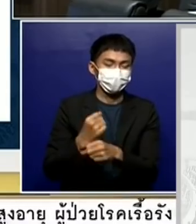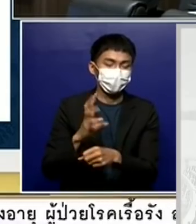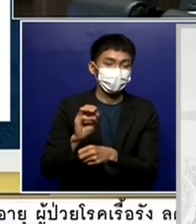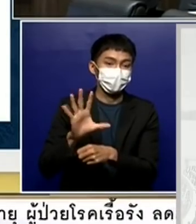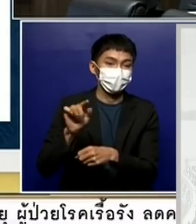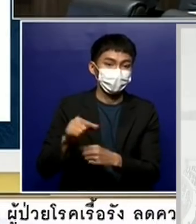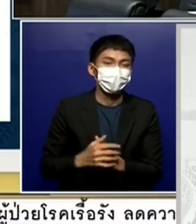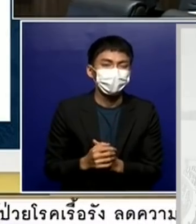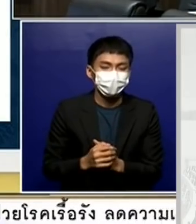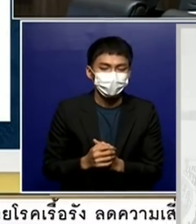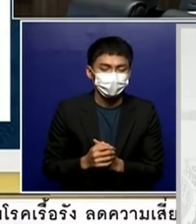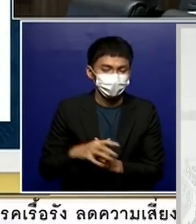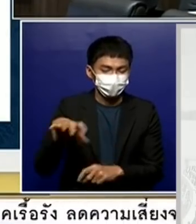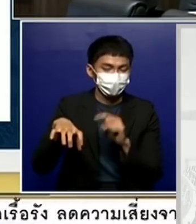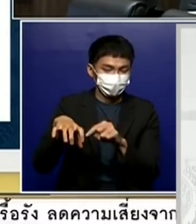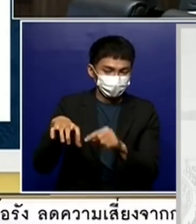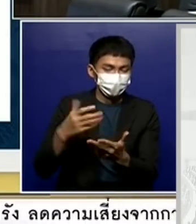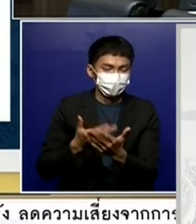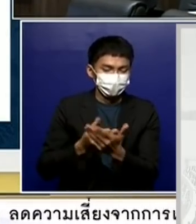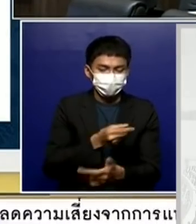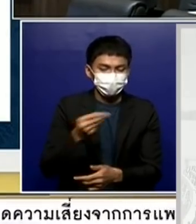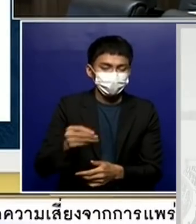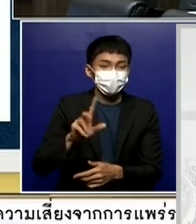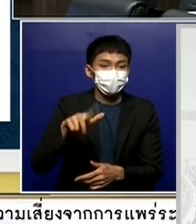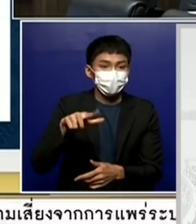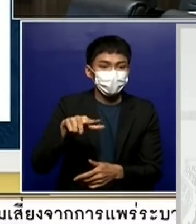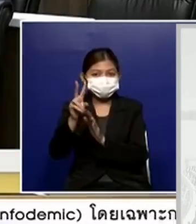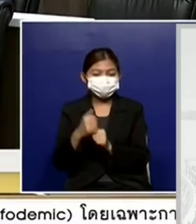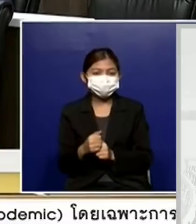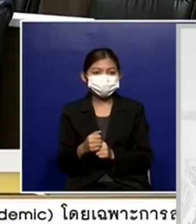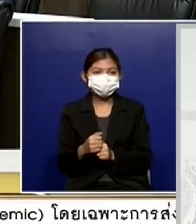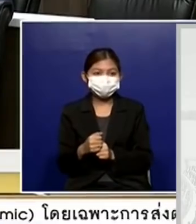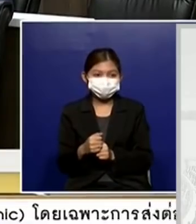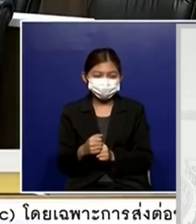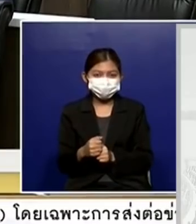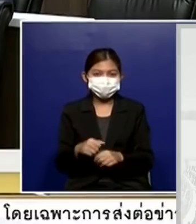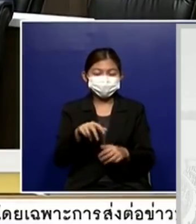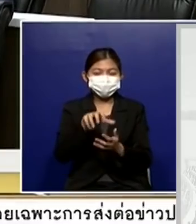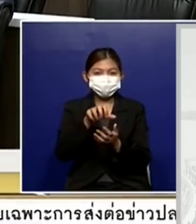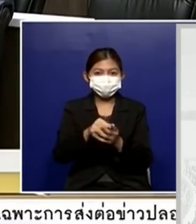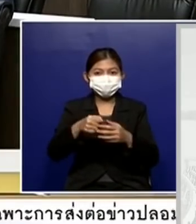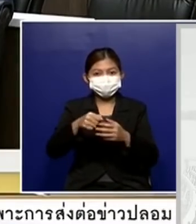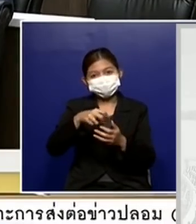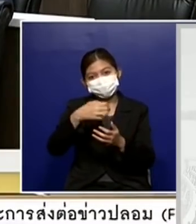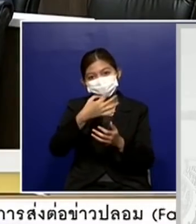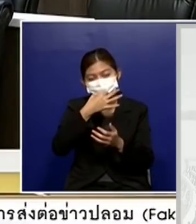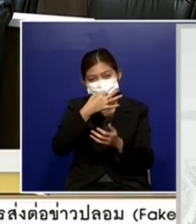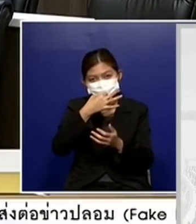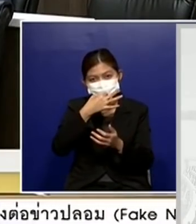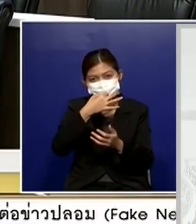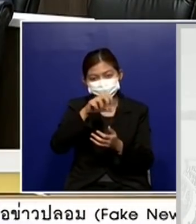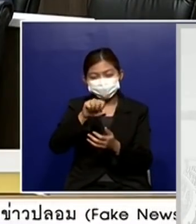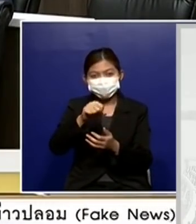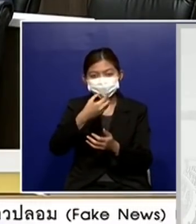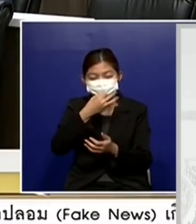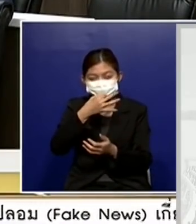านะครับไม่ว่าจะเป็นเด็กเล็กไม่ว่าจะเป็นเด็กด้อยโอกาสไม่ว่าจะเป็นเด็กพิการ ครับ ก็คือถูกปรับลดตามสัดส่วนต่